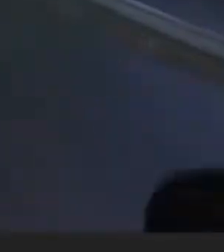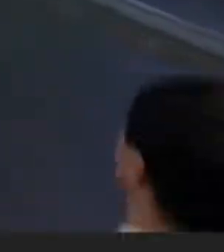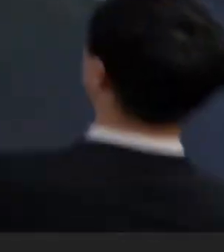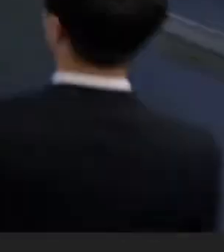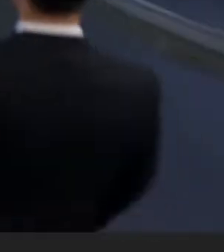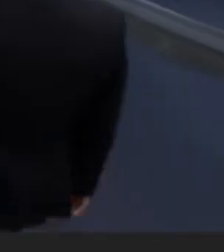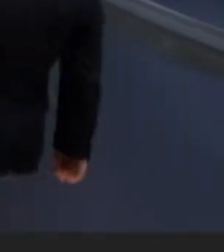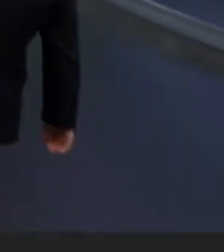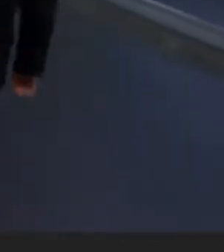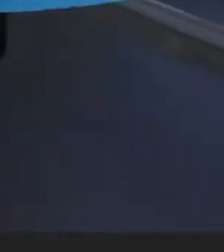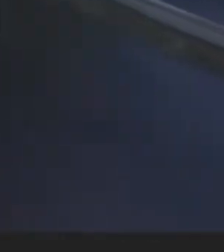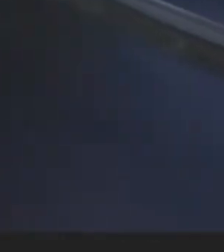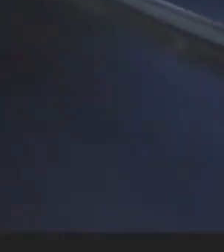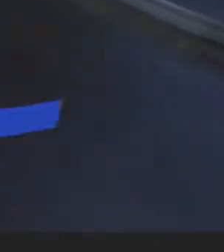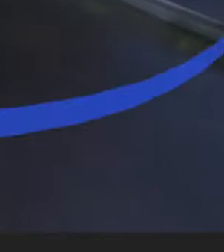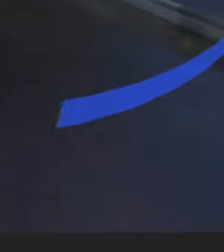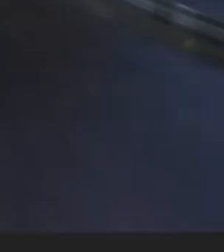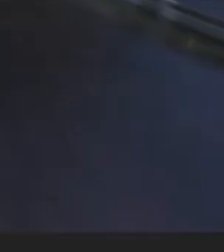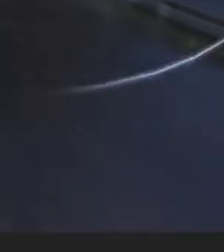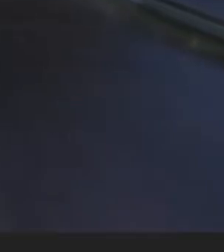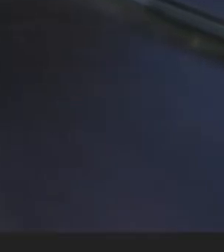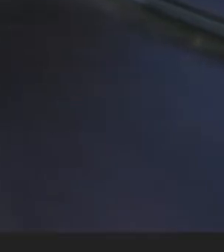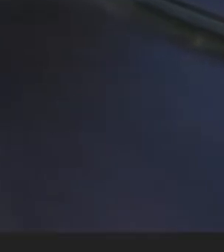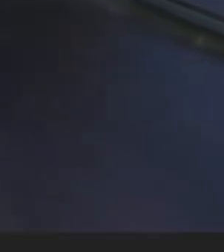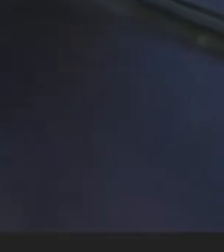아 아 아 으